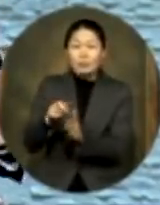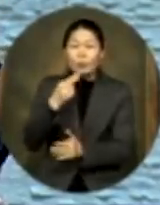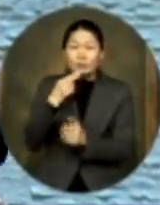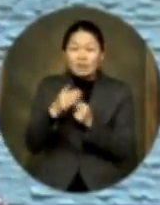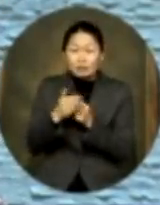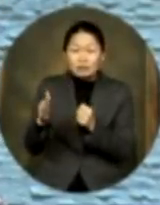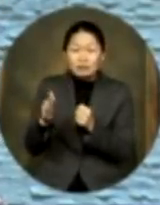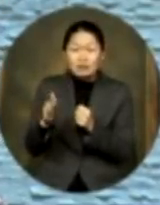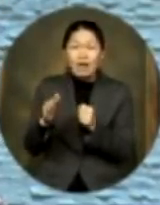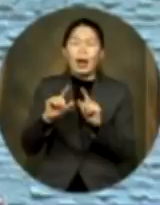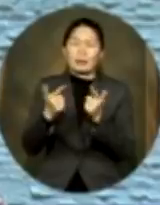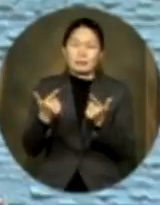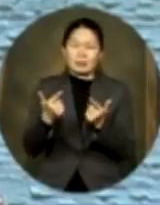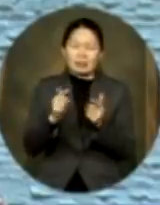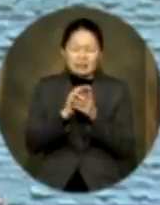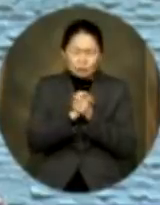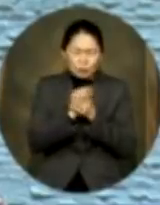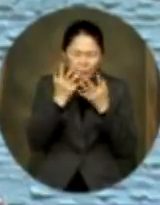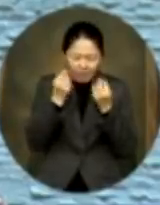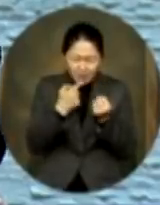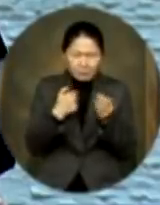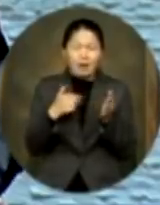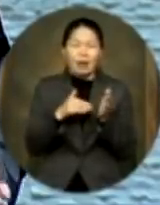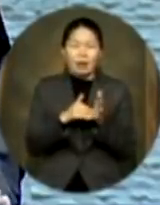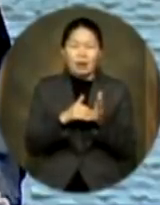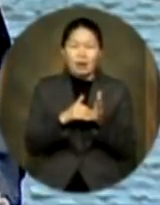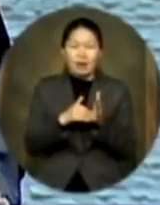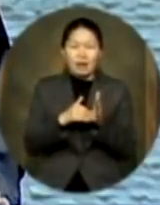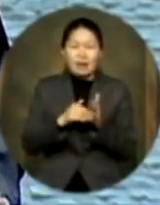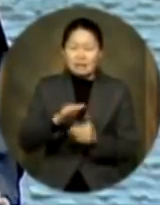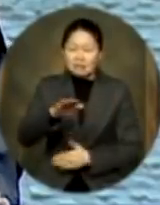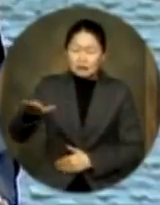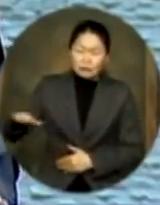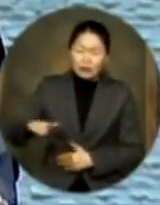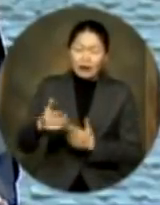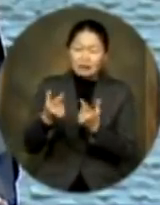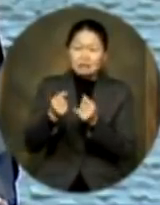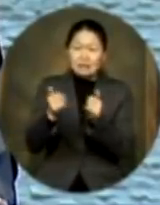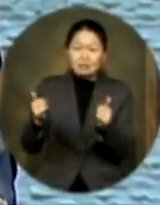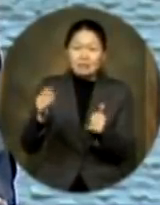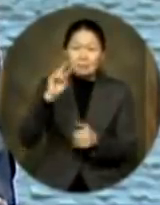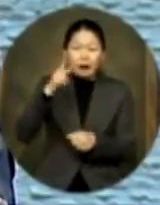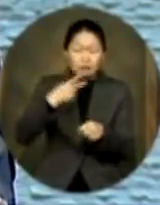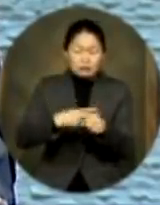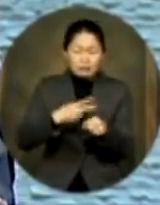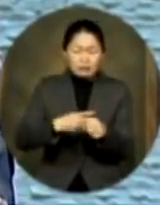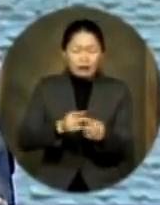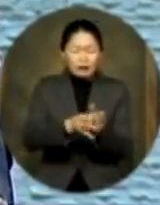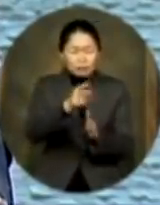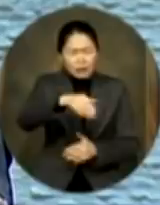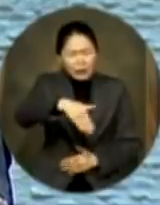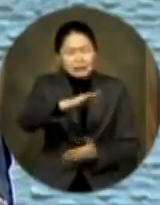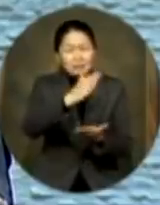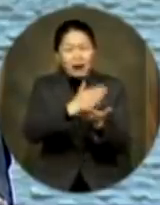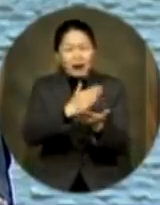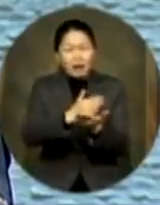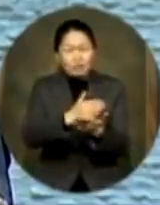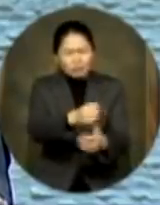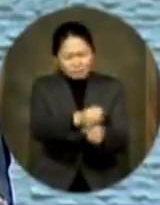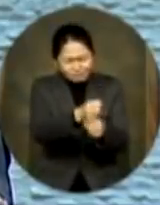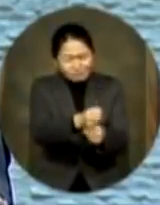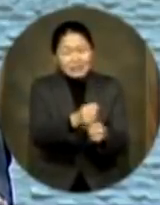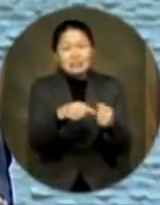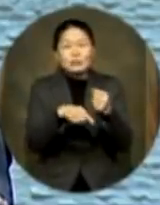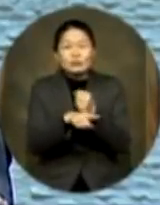기도 많이 하는 사람들이었습니다 그들이 사도 바울에게 예루살렘으로 가지 말라고 자꾸 막는 이유는